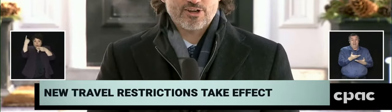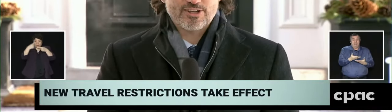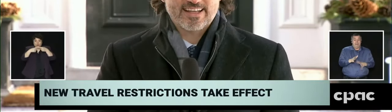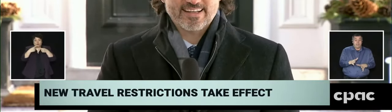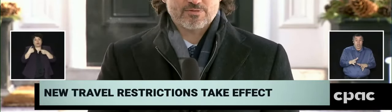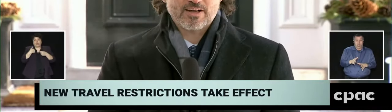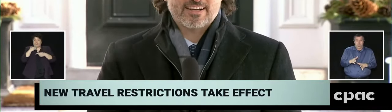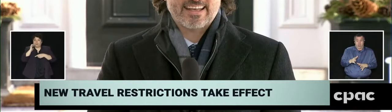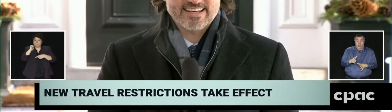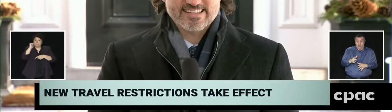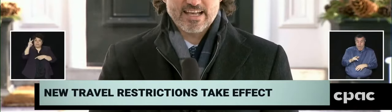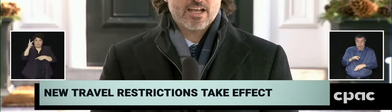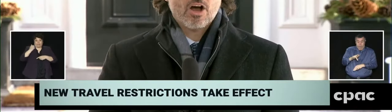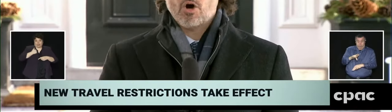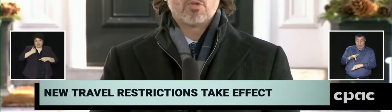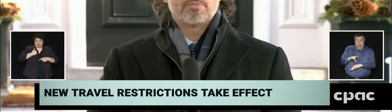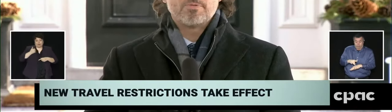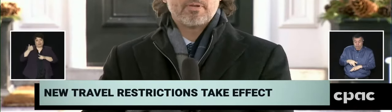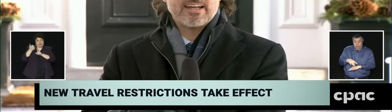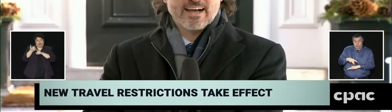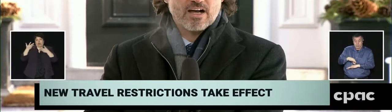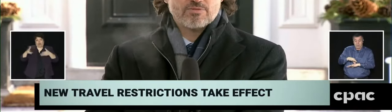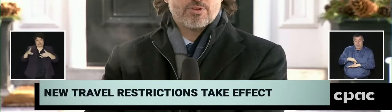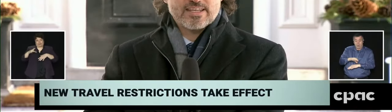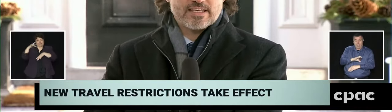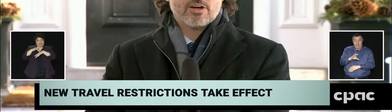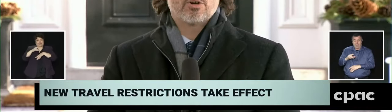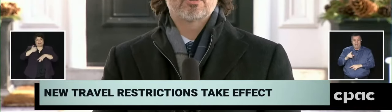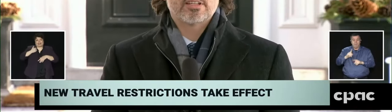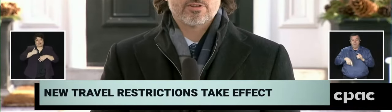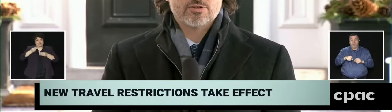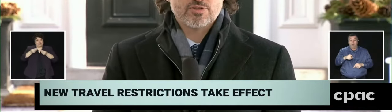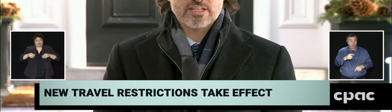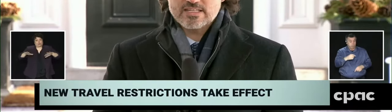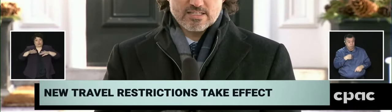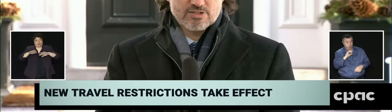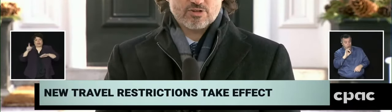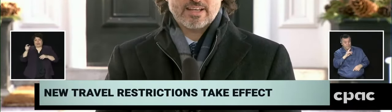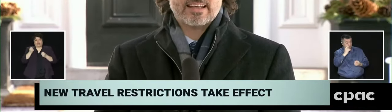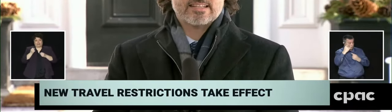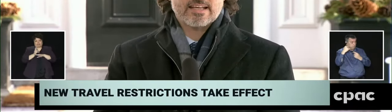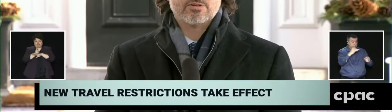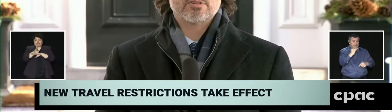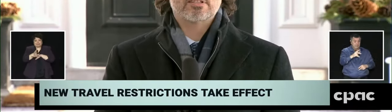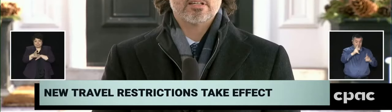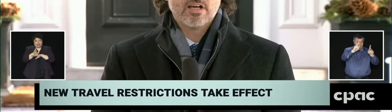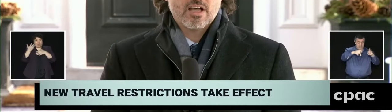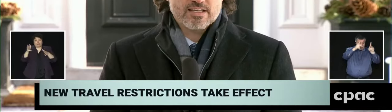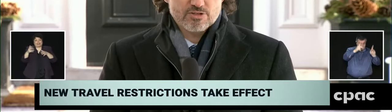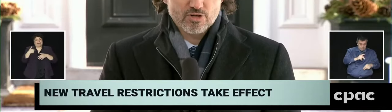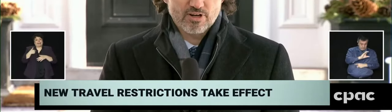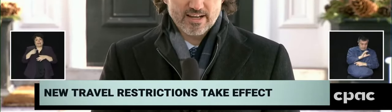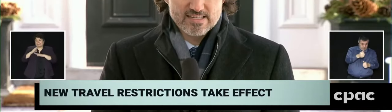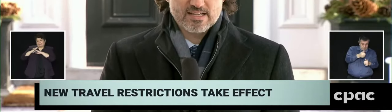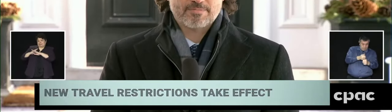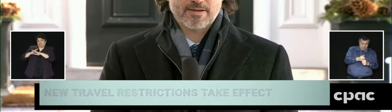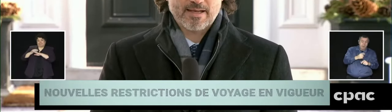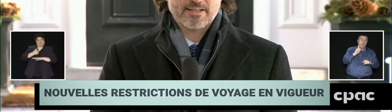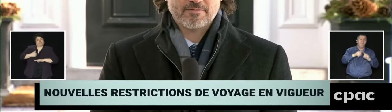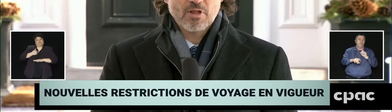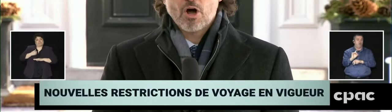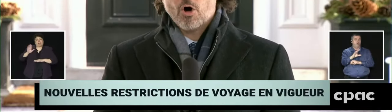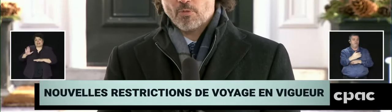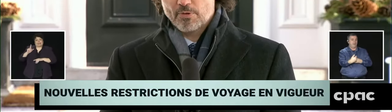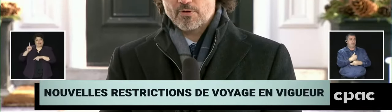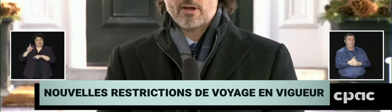sur le territoire canadien. On ne peut pas les renvoyer aux États-Unis s'ils sont canadiens ou s'ils sont résidents